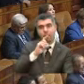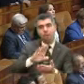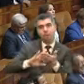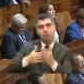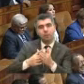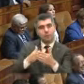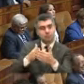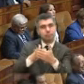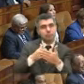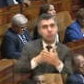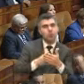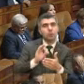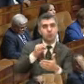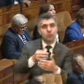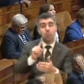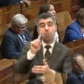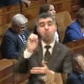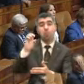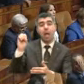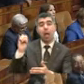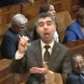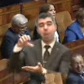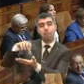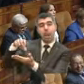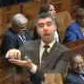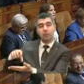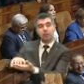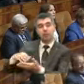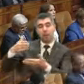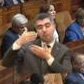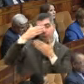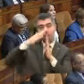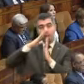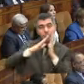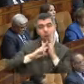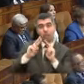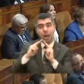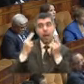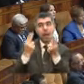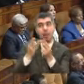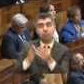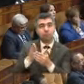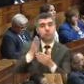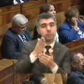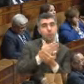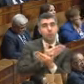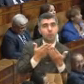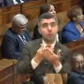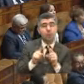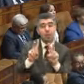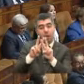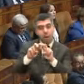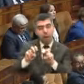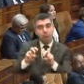بسبب وجودهم في أكثر من 100 بلد، لكن هذا لا يعفي الحكومة من مسؤوليتها في البحث عن حلول